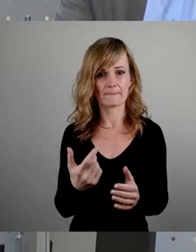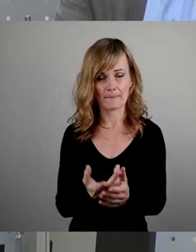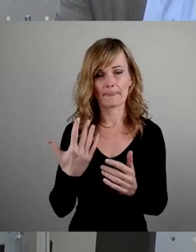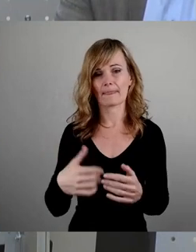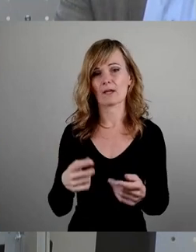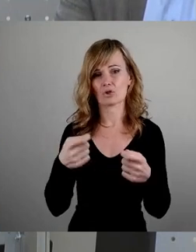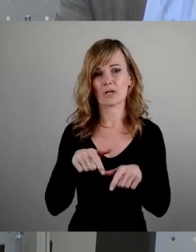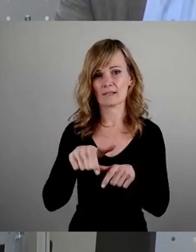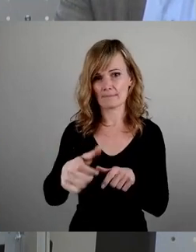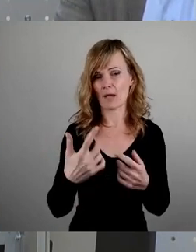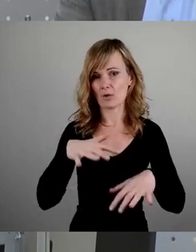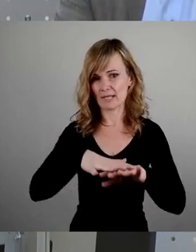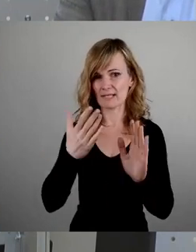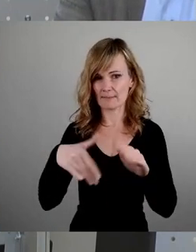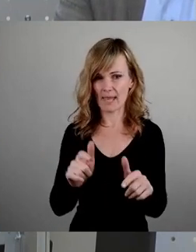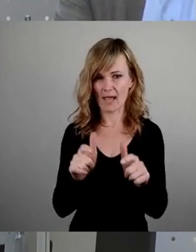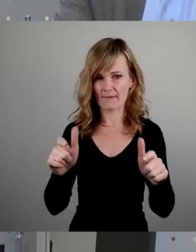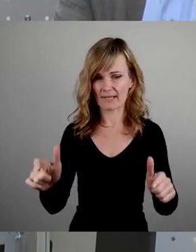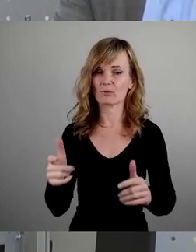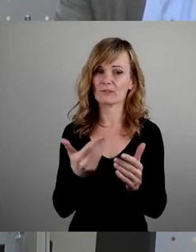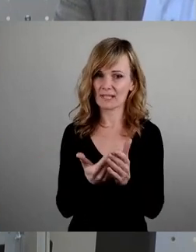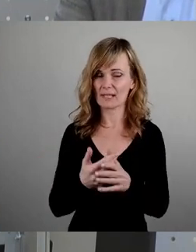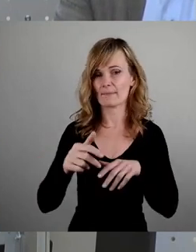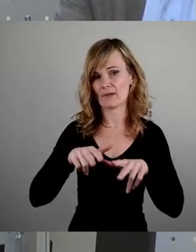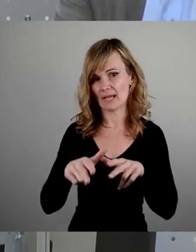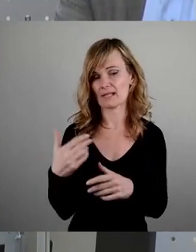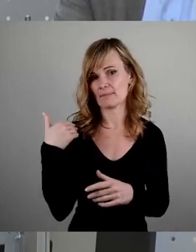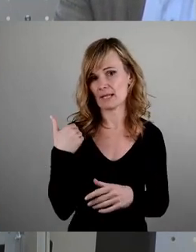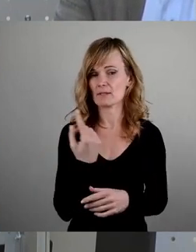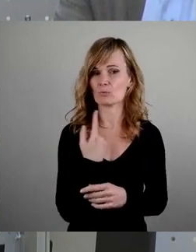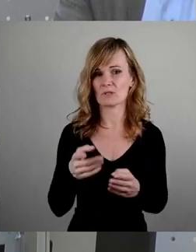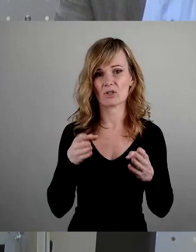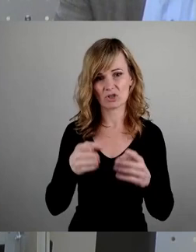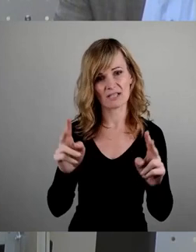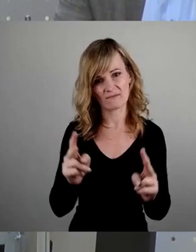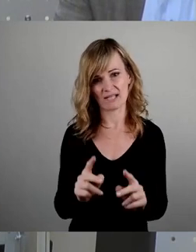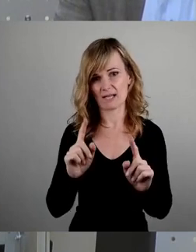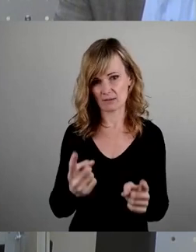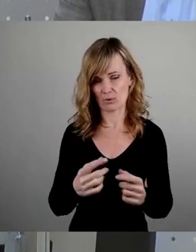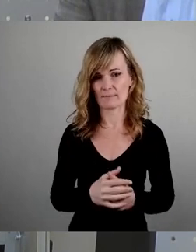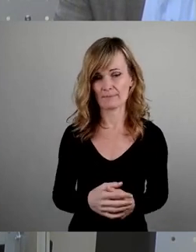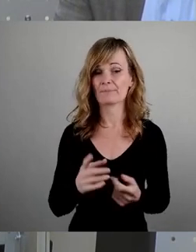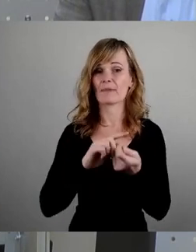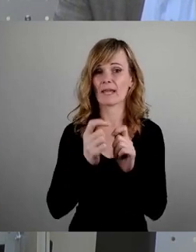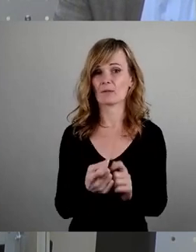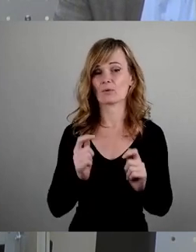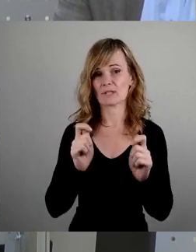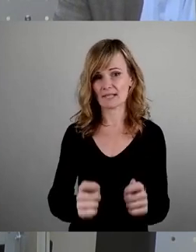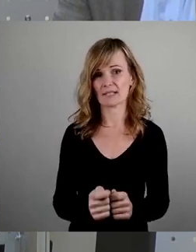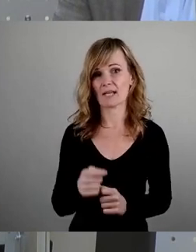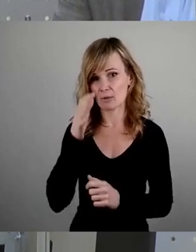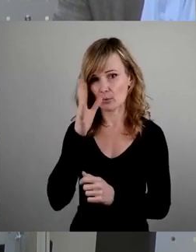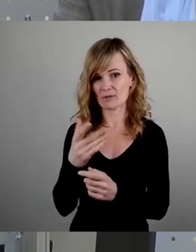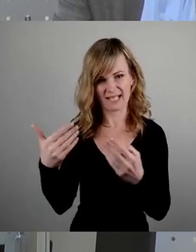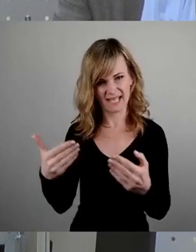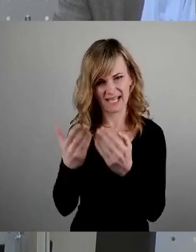werden kann und dazu dient, die Verkehrsbelastung auf unseren Straßen zu reduzieren. den Änderungsantrag der Grünen, der genau das Gegenteil beinhaltet, nämlich